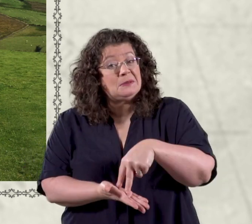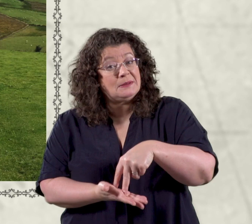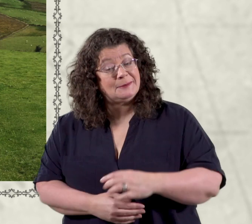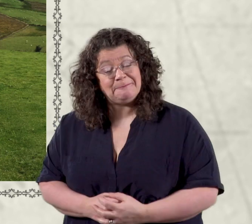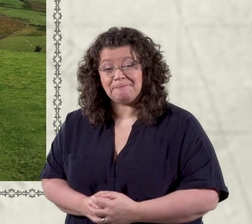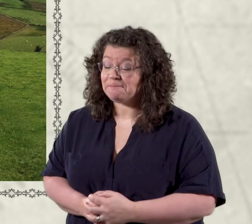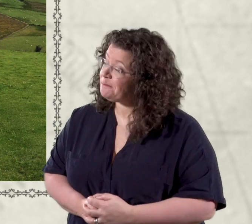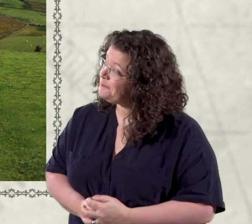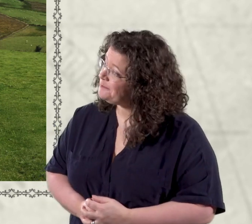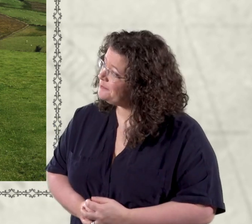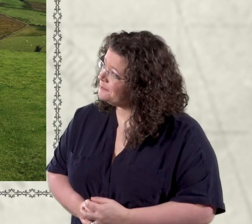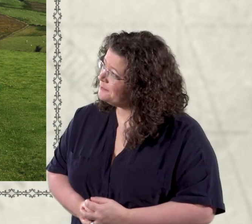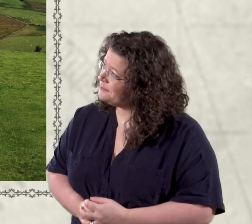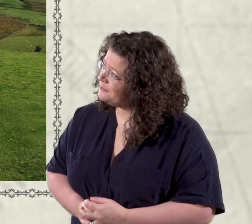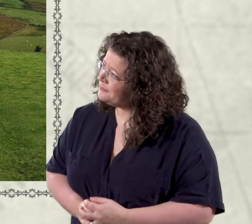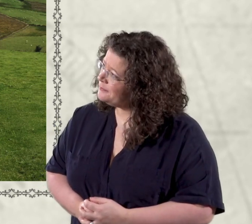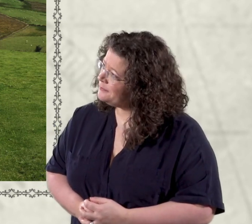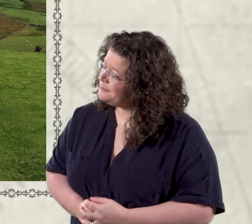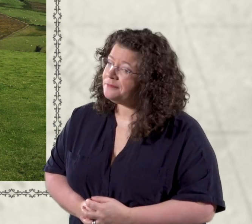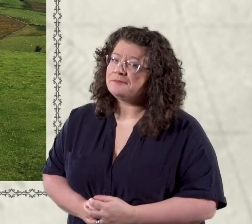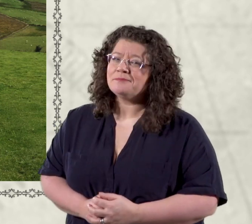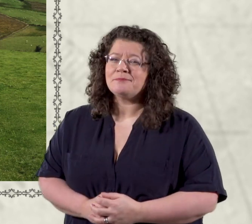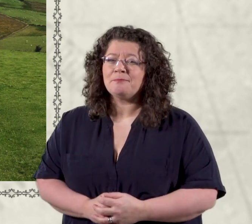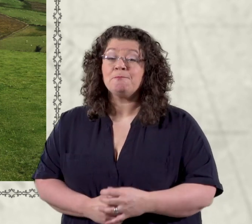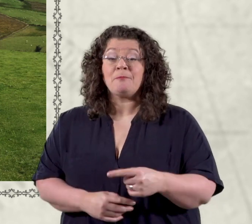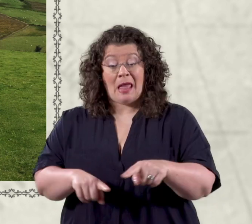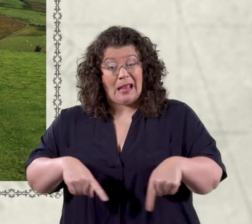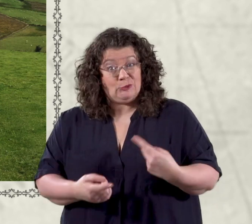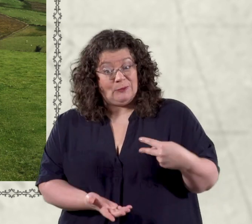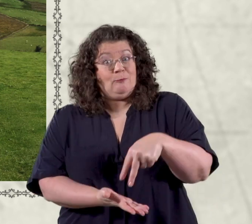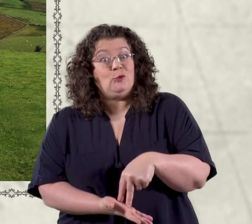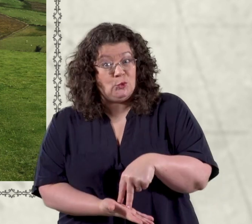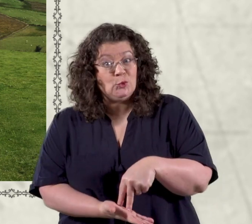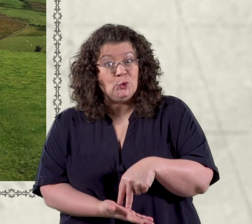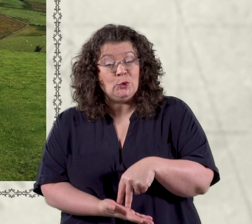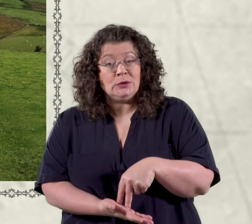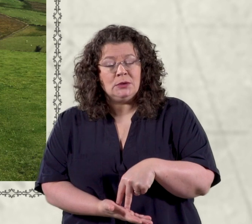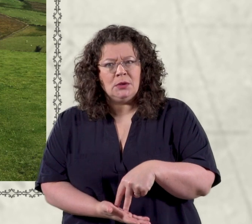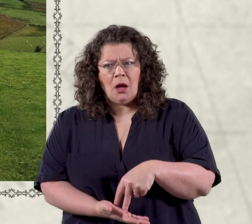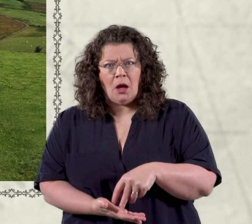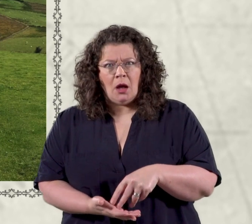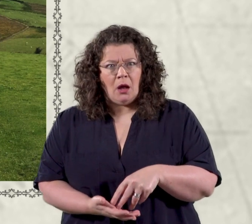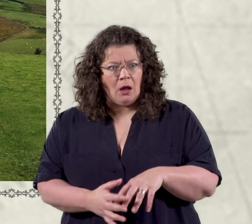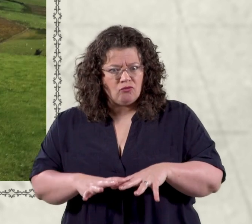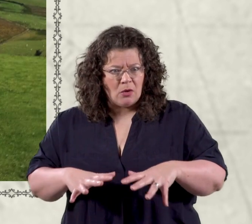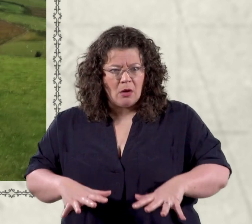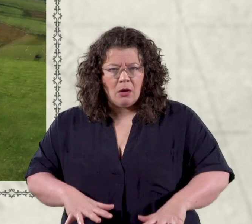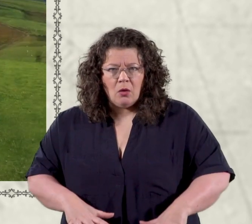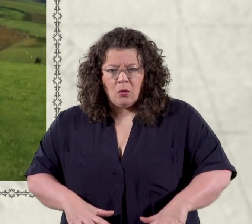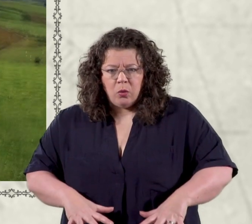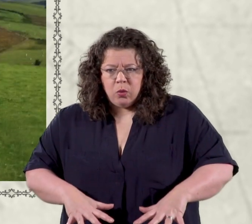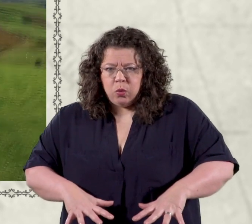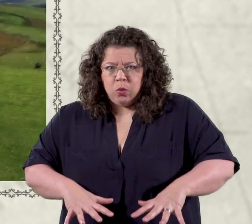Na sefyll ar yr hancas. A wir i chi, yn sydyn, dyma'r ddaear